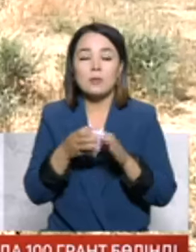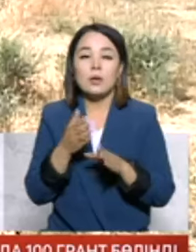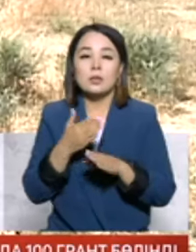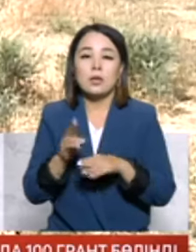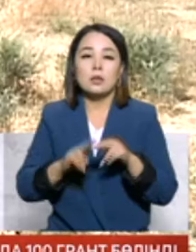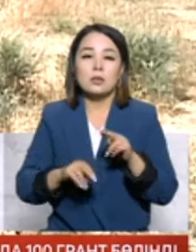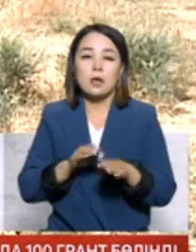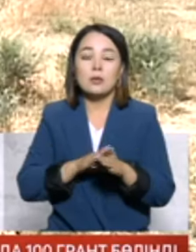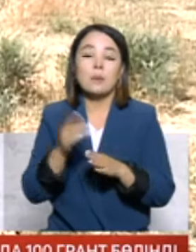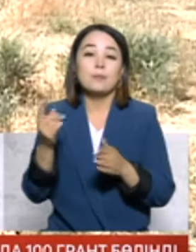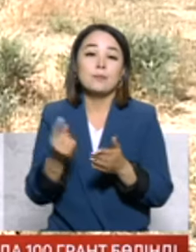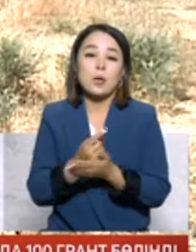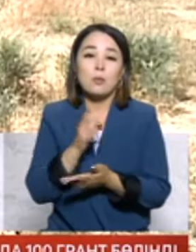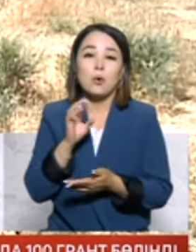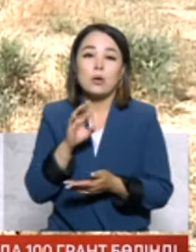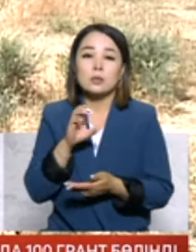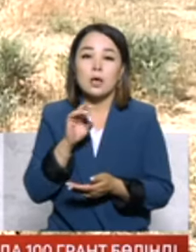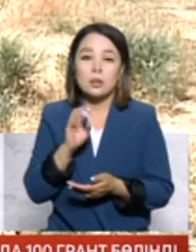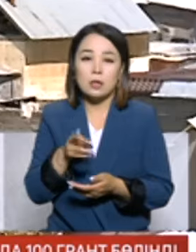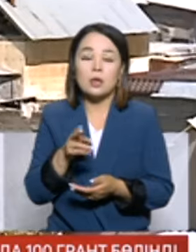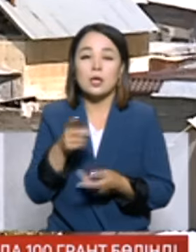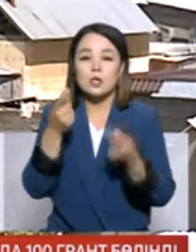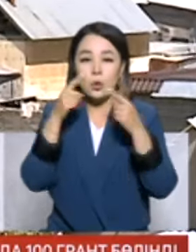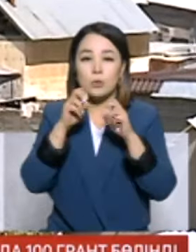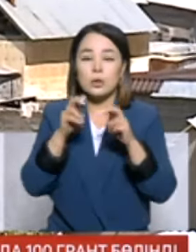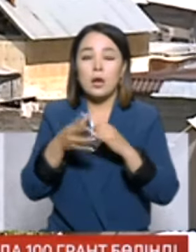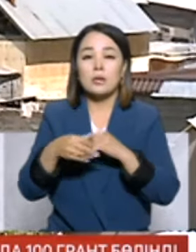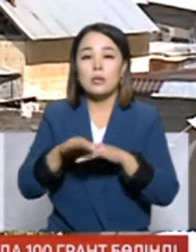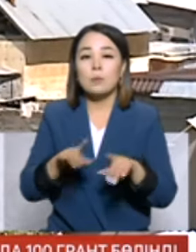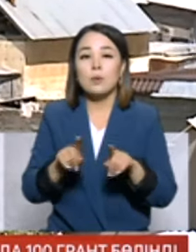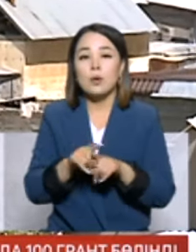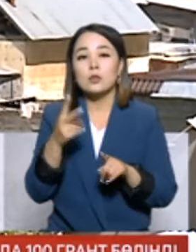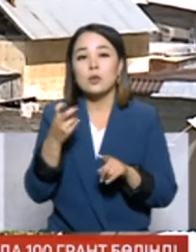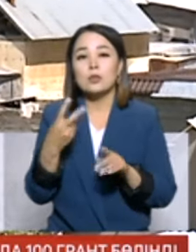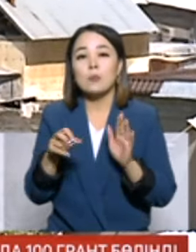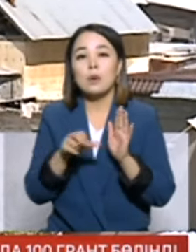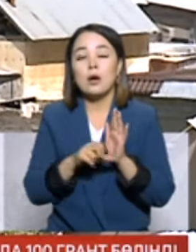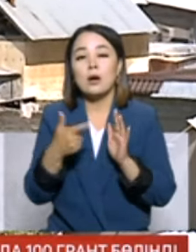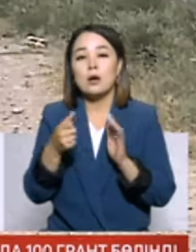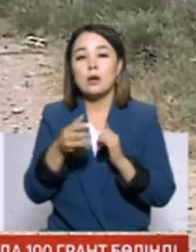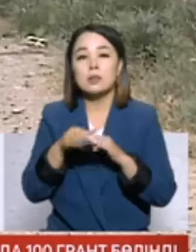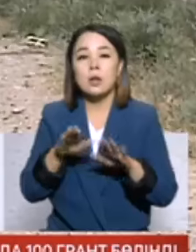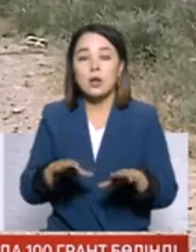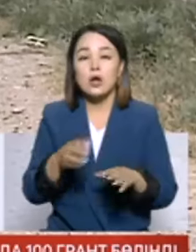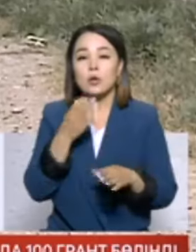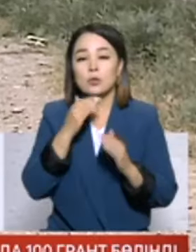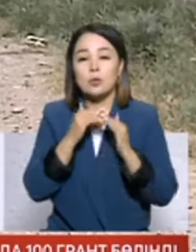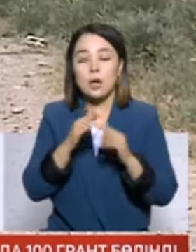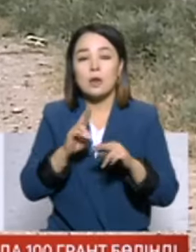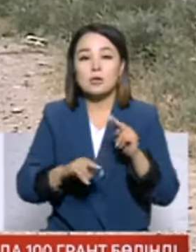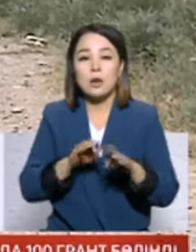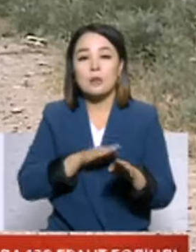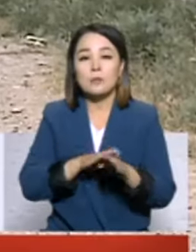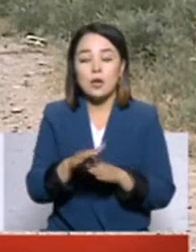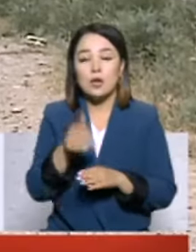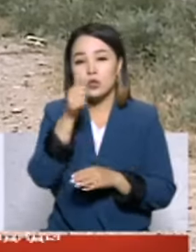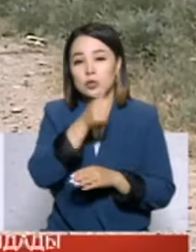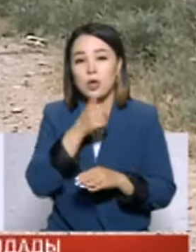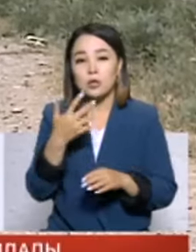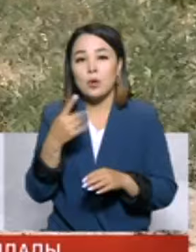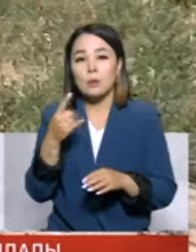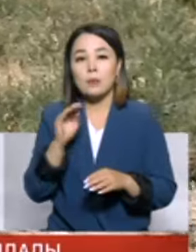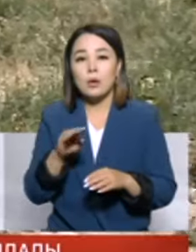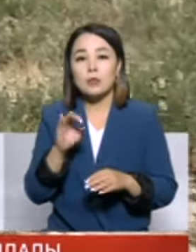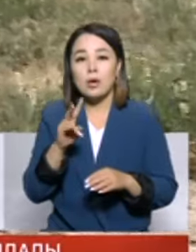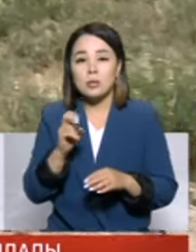жүргізіледі. Оның алғашқысында Бозарық индустриялық аймағы маңындағы 226 гектар жерге жылжай соғылып, онда жылына 51